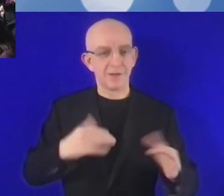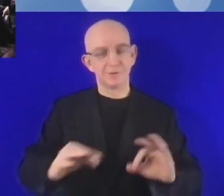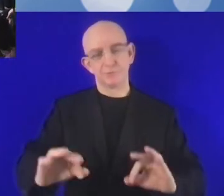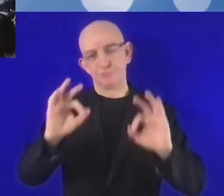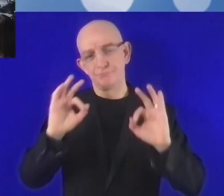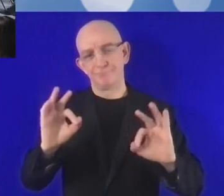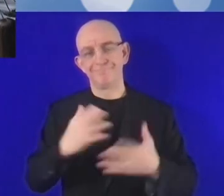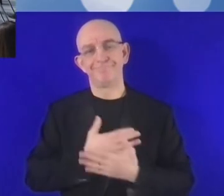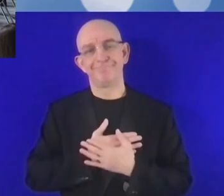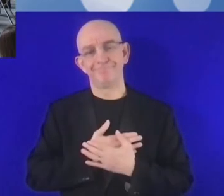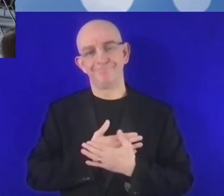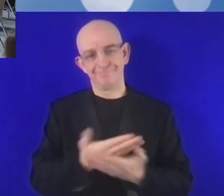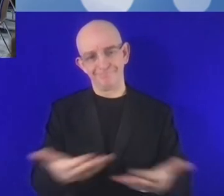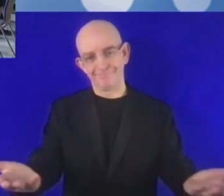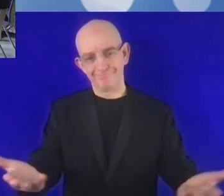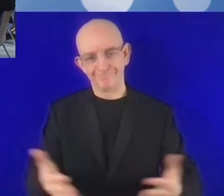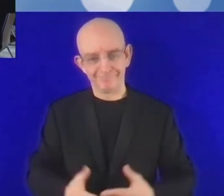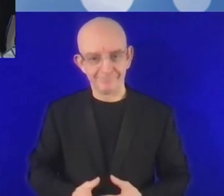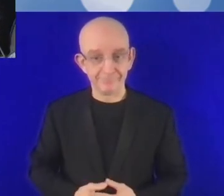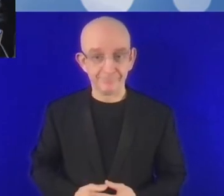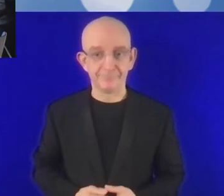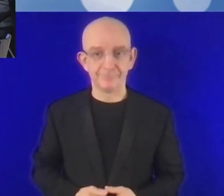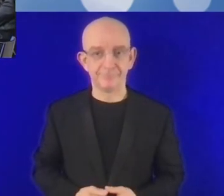огромное удовольствие выступать перед вами.